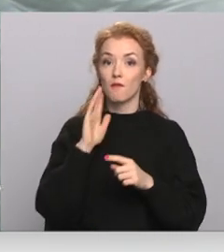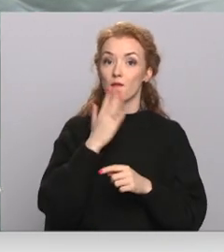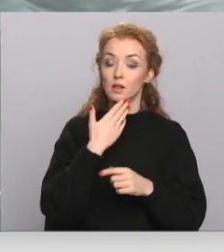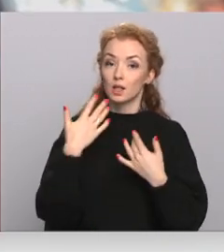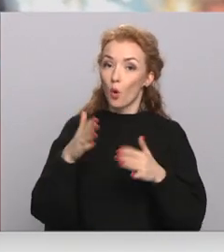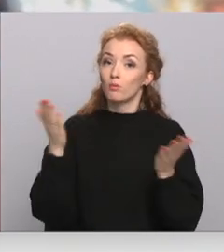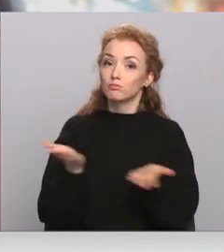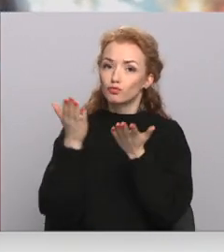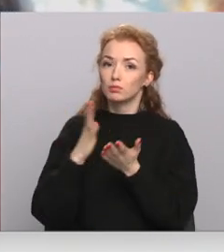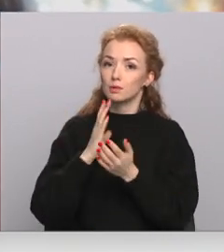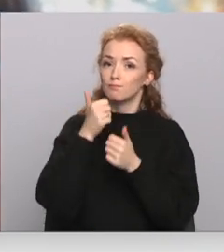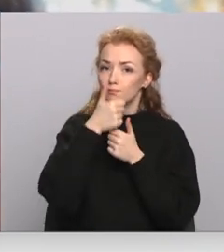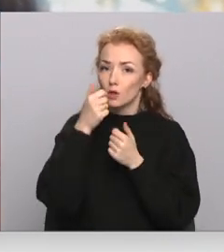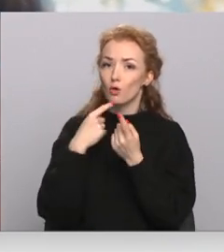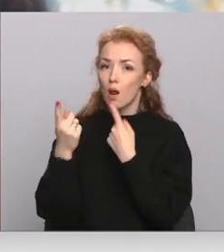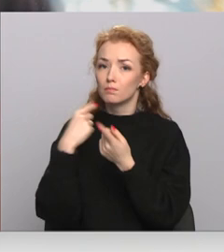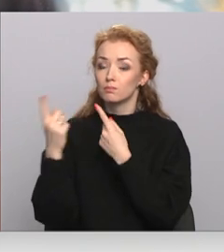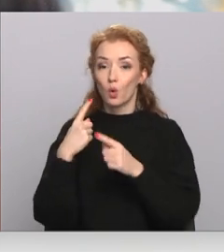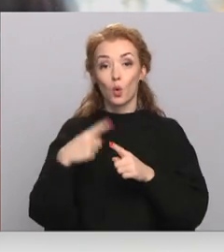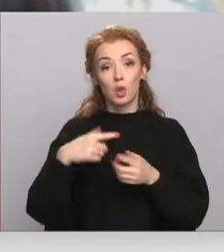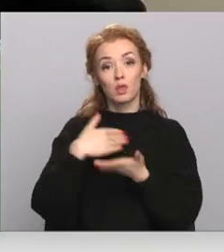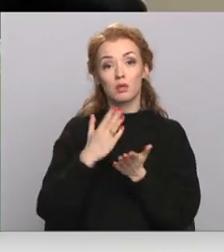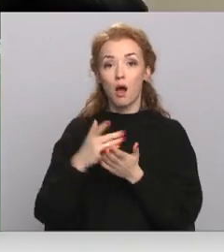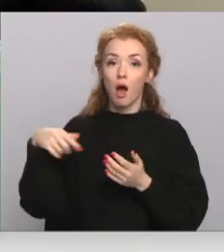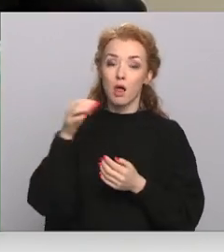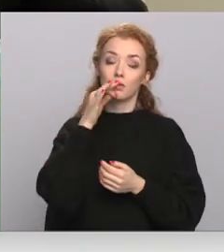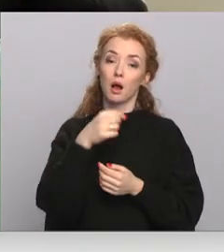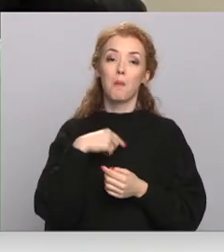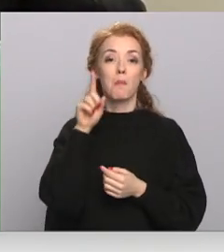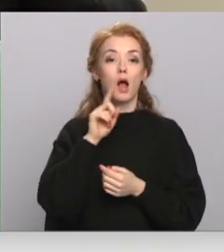uzrunāti individuāli un vienu daļu esot nosaukšas par domātājiem.